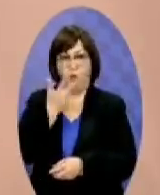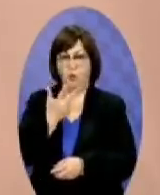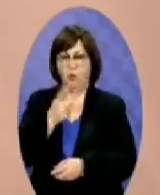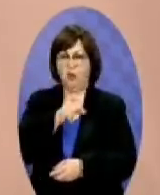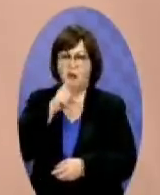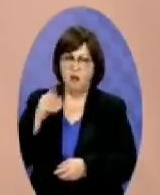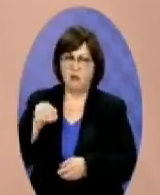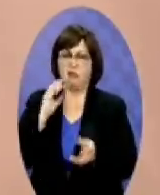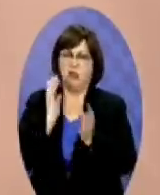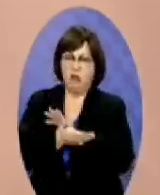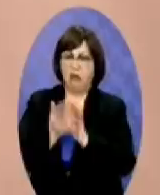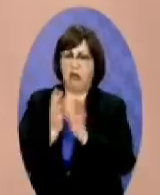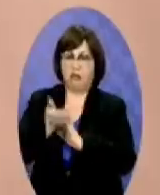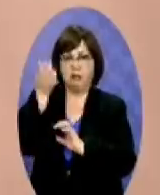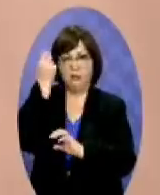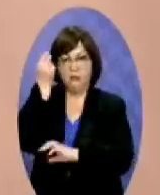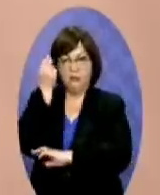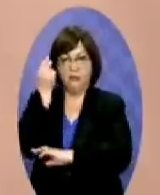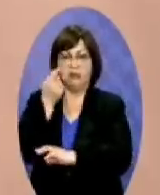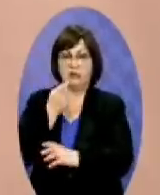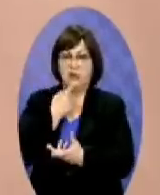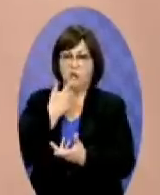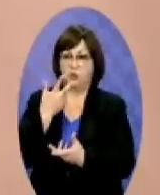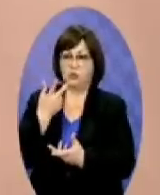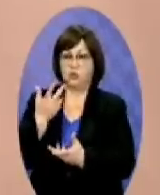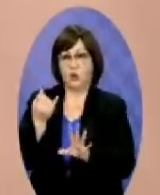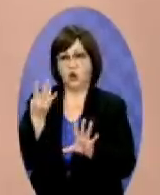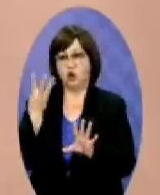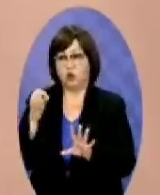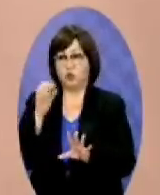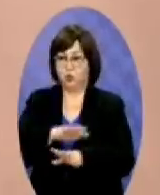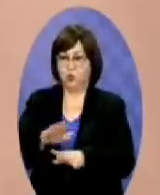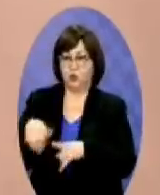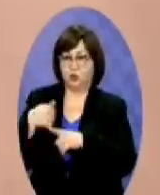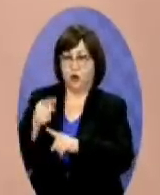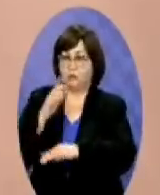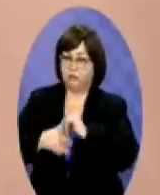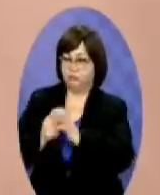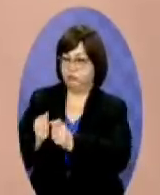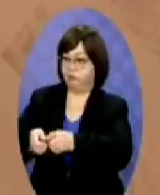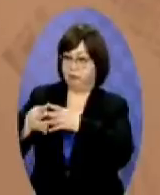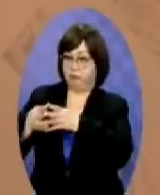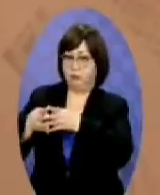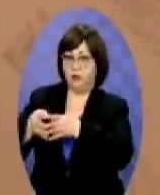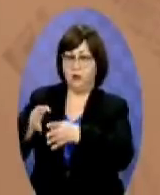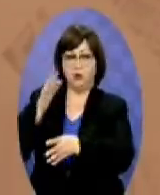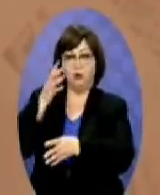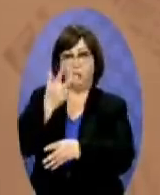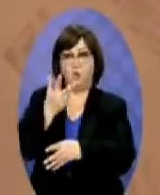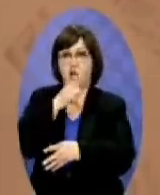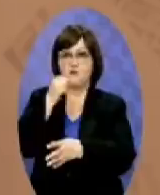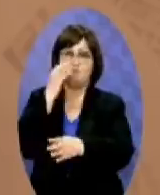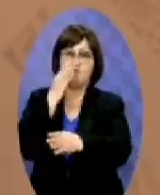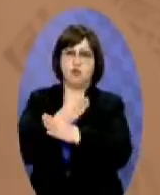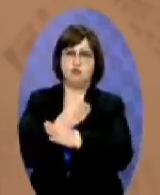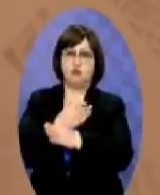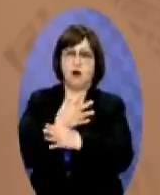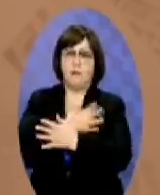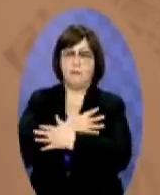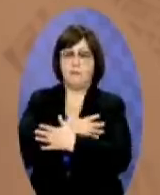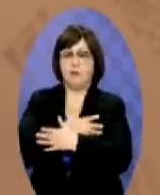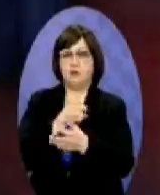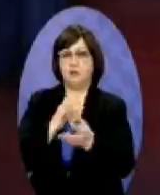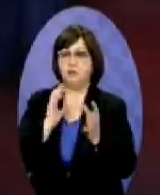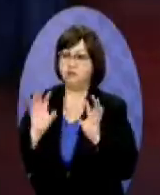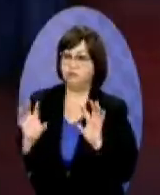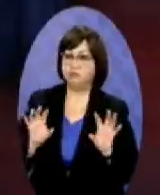байгаа. Тэгээд энэ сургуулийн 640 хүүхдийн өргөтгөл баригдсан бол хүүхдүүд бол 3 ээлж сарах юм болцсон бүрдэнэ. Зөвхөн сургууль цэцэрлэг барай зогсохгүй